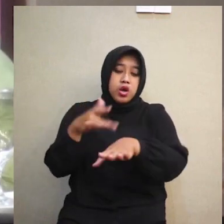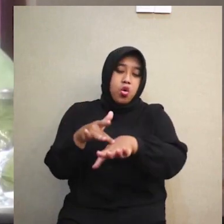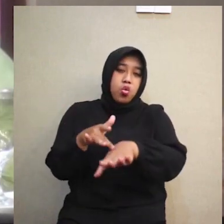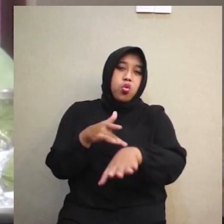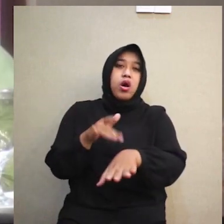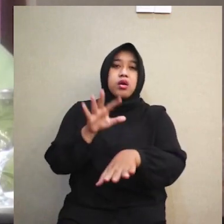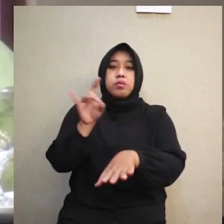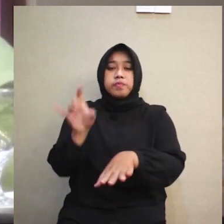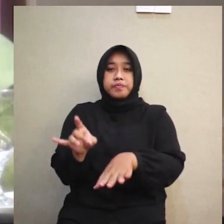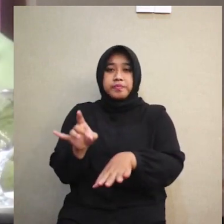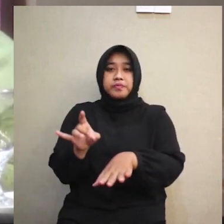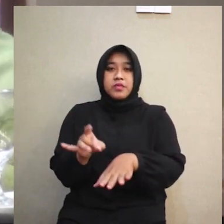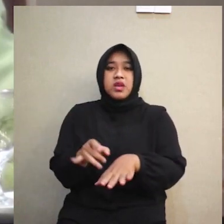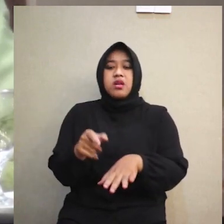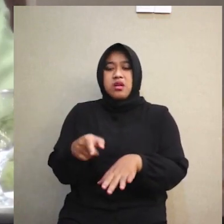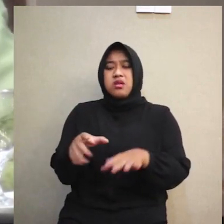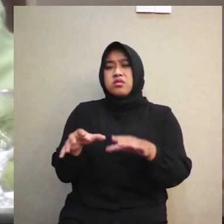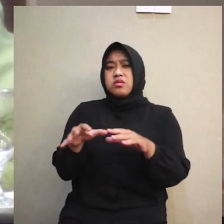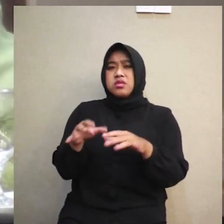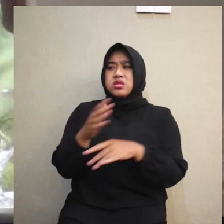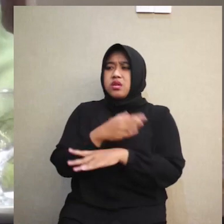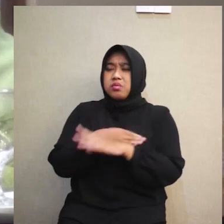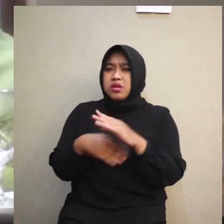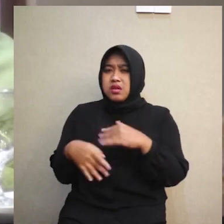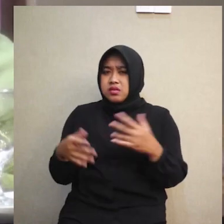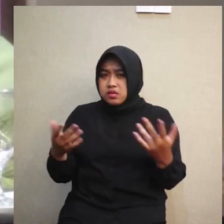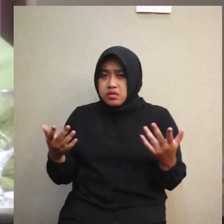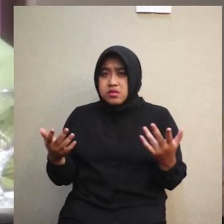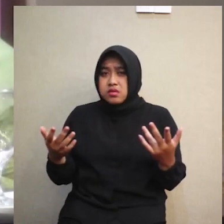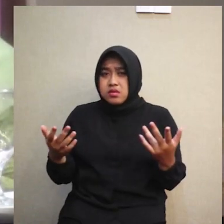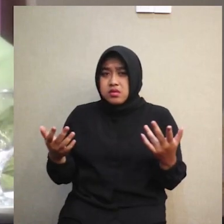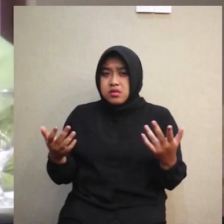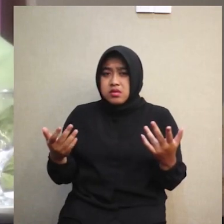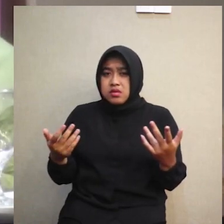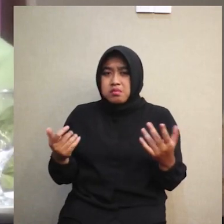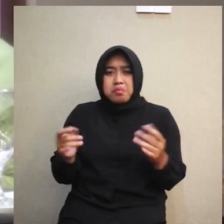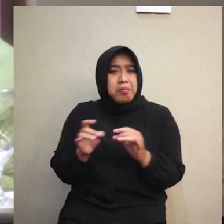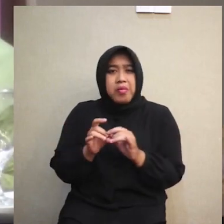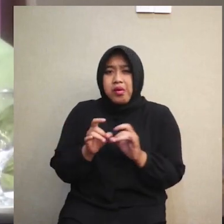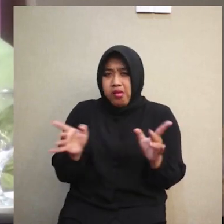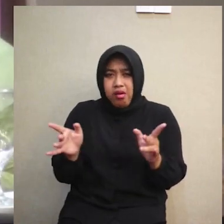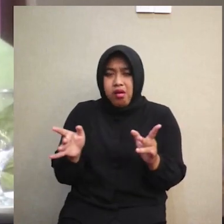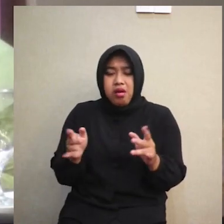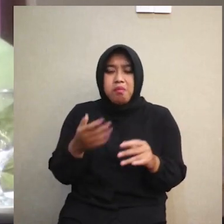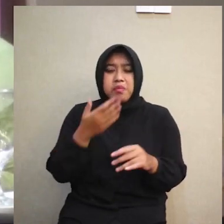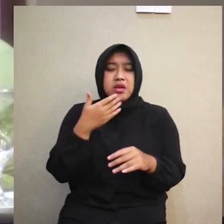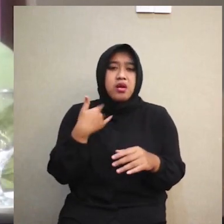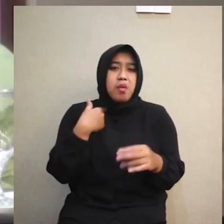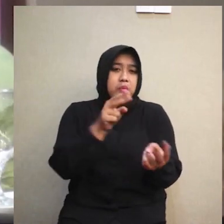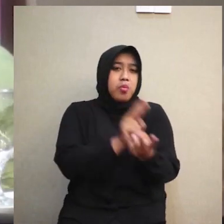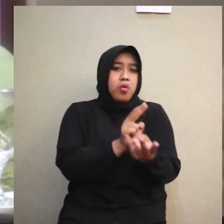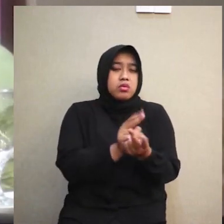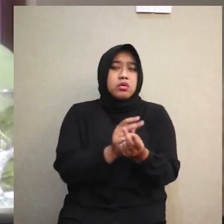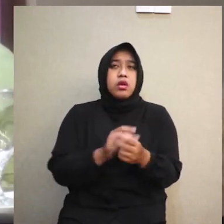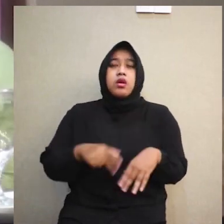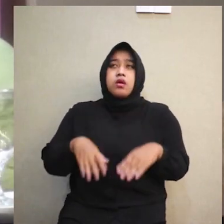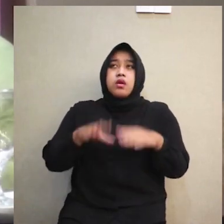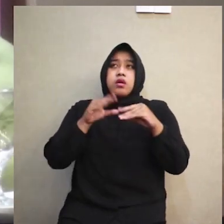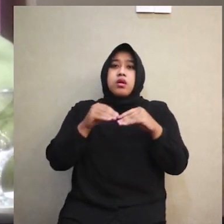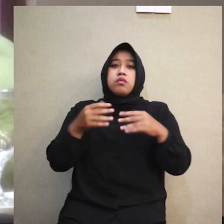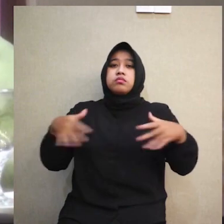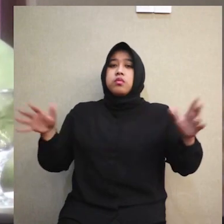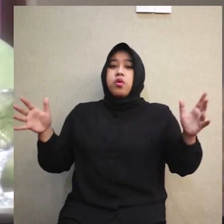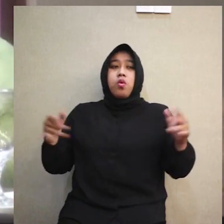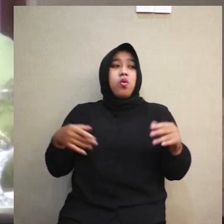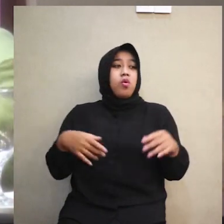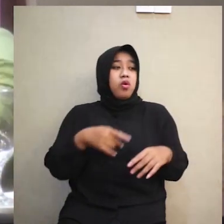sebagainya gitu disabilitas nah sangat jauh kadang-kadang terjadi pemerkosaan dia diam saja oh